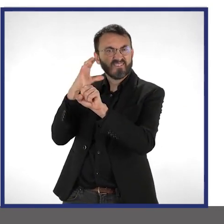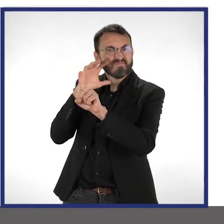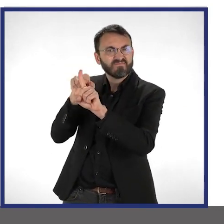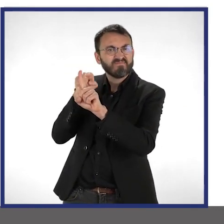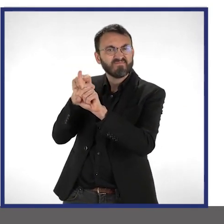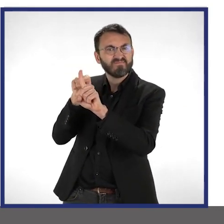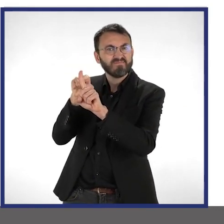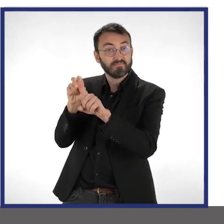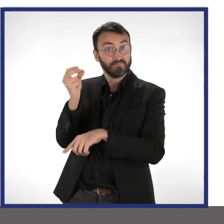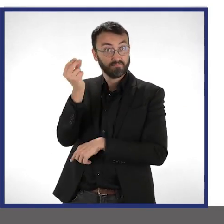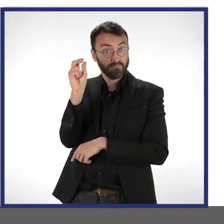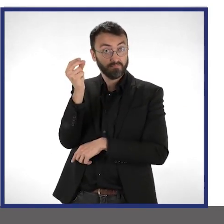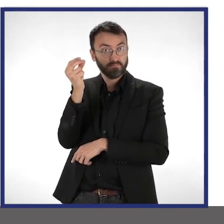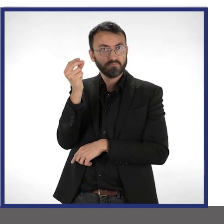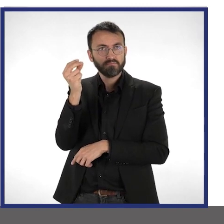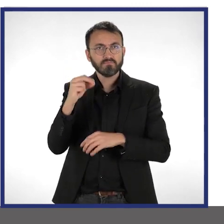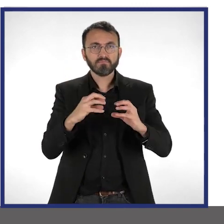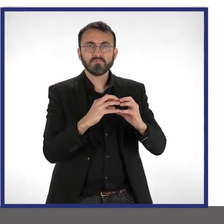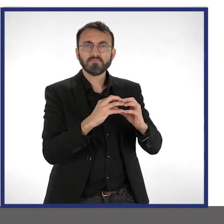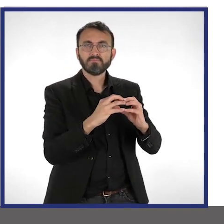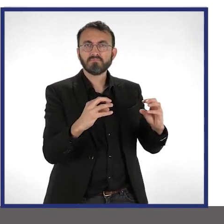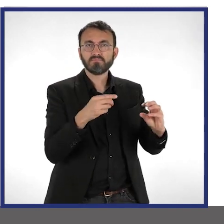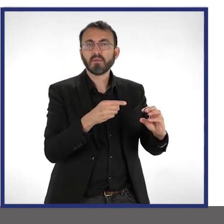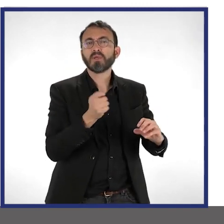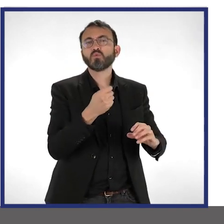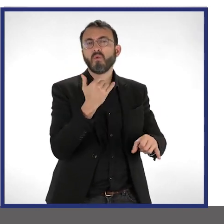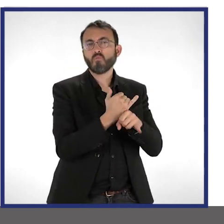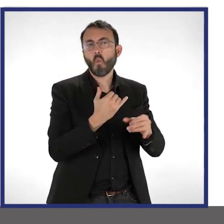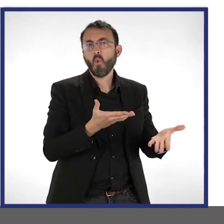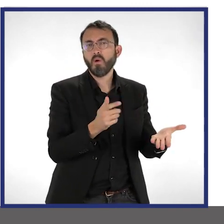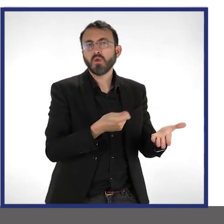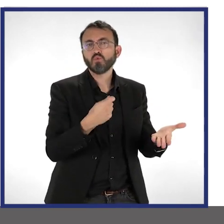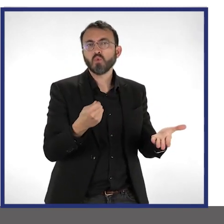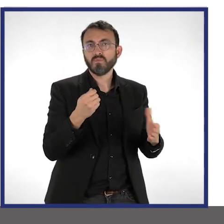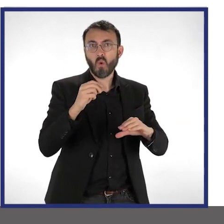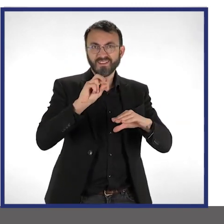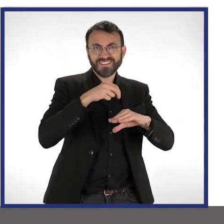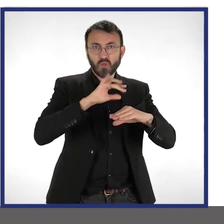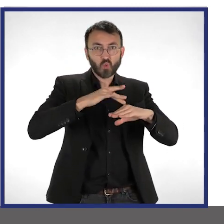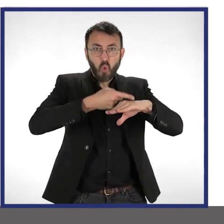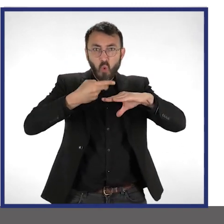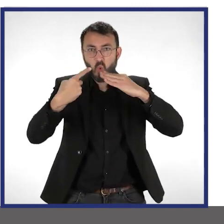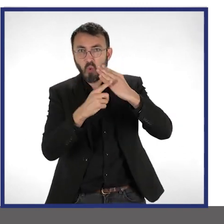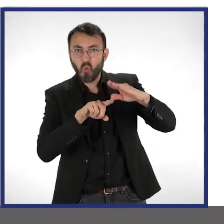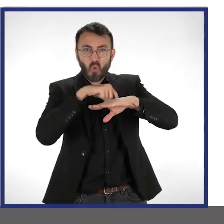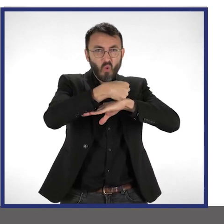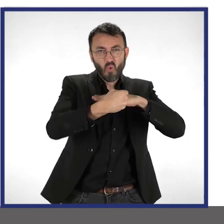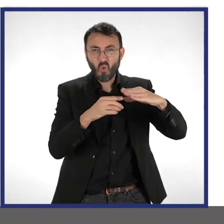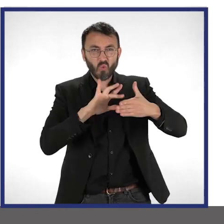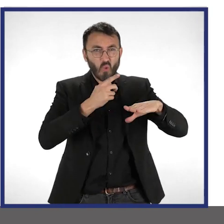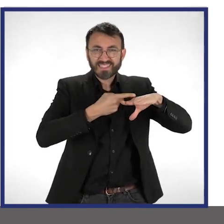striée. C'est avec ça qu'on fait le prélèvement. Bon, alors là, évidemment, ce ne sont pas de vrais sels. On gratte à la surface, à plusieurs